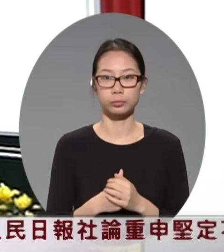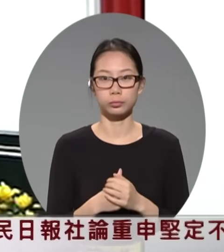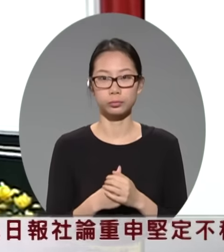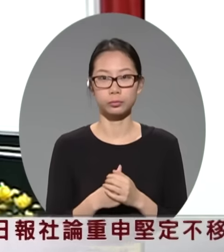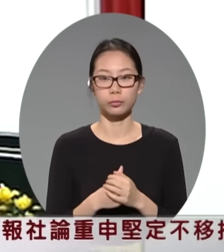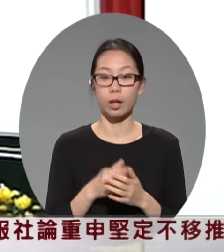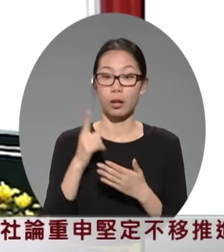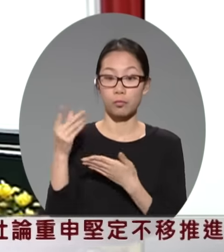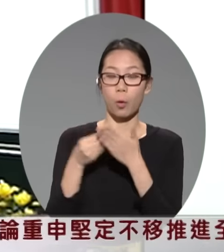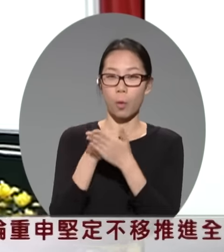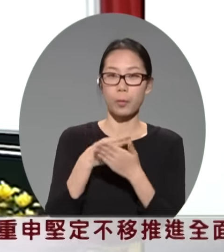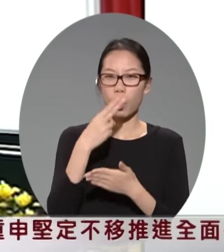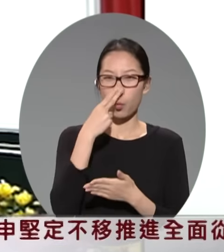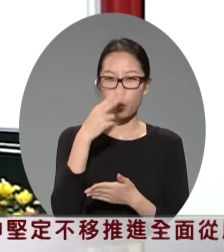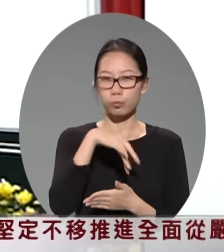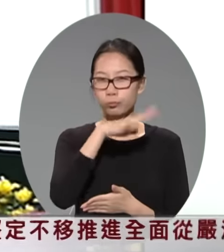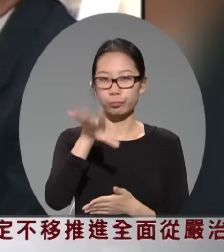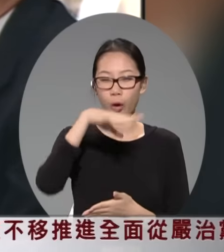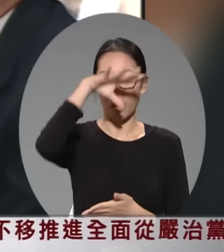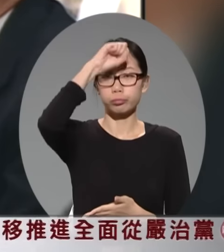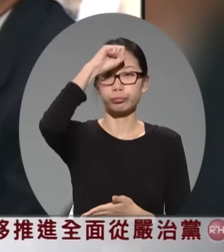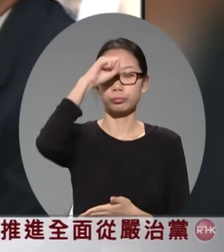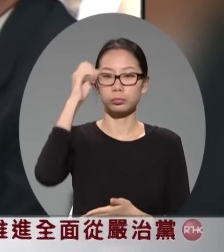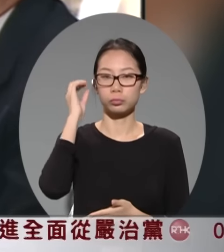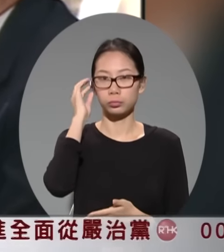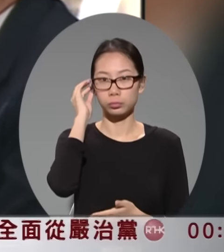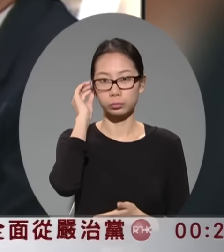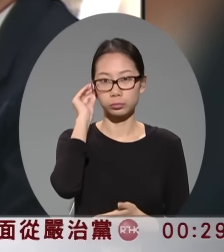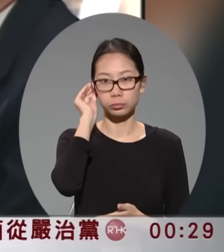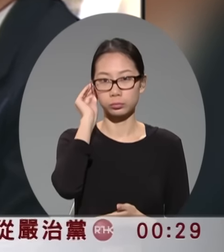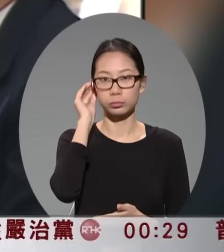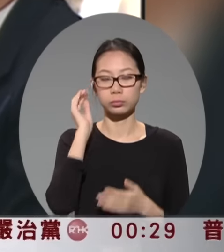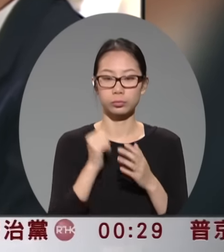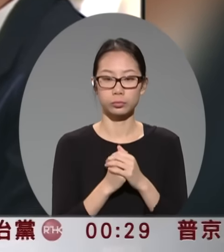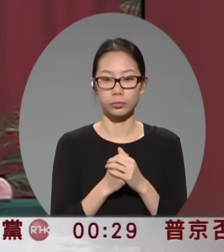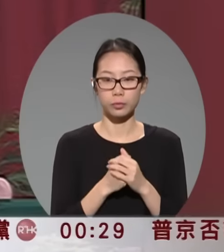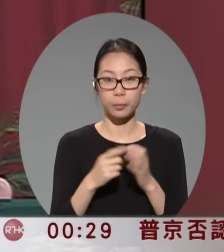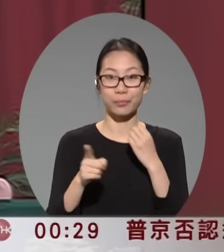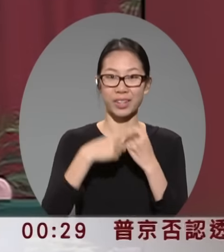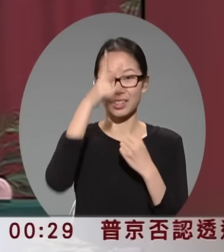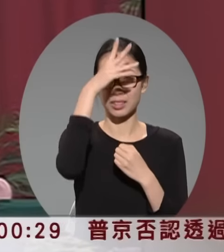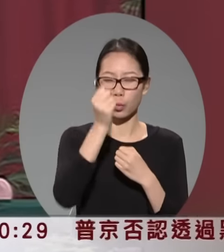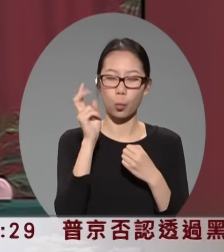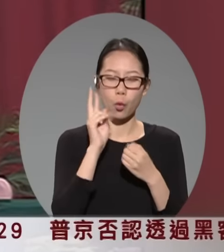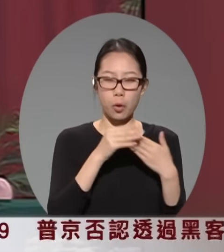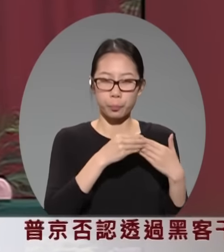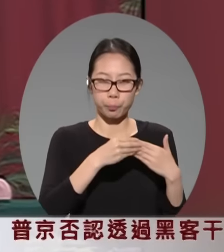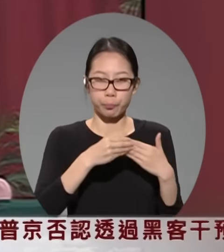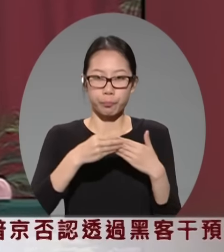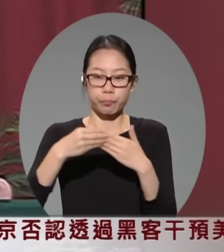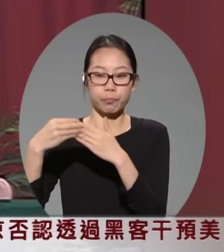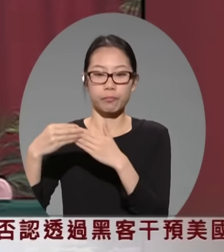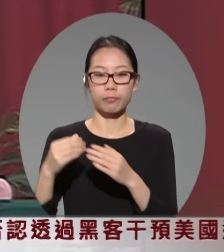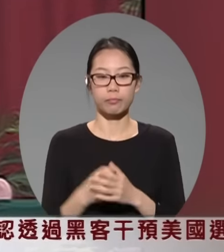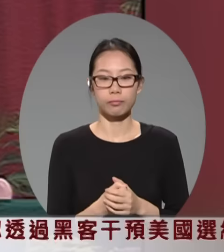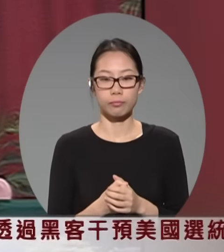呢一個唱票嘅畫面啦，相信大家都會有啲印象啦。董建華一路都係遙遙領先。嗱，據當時嘅報導